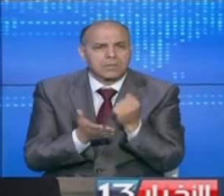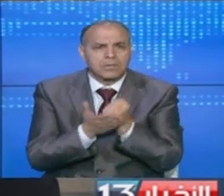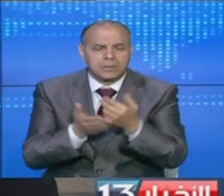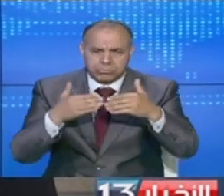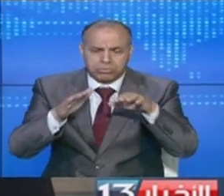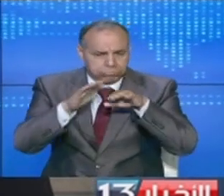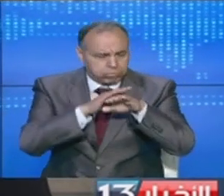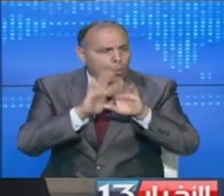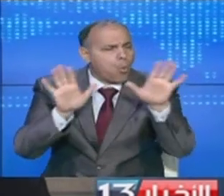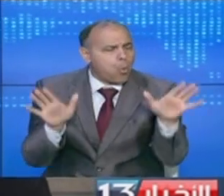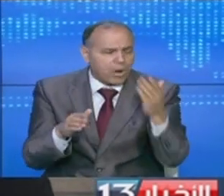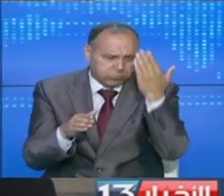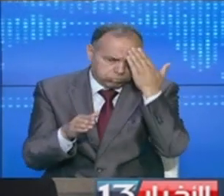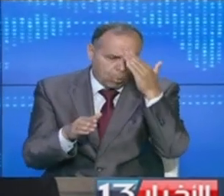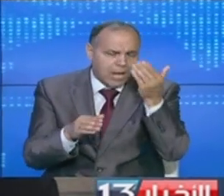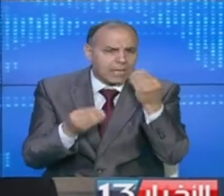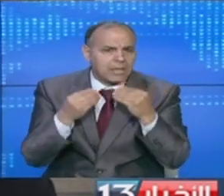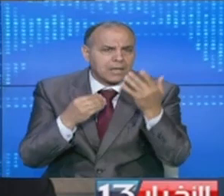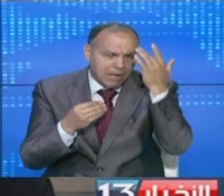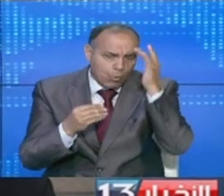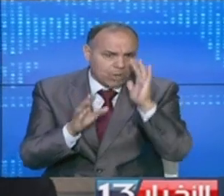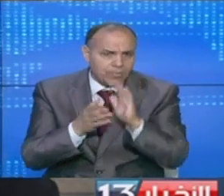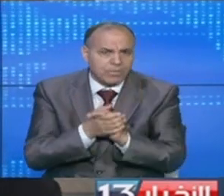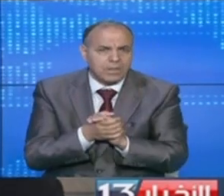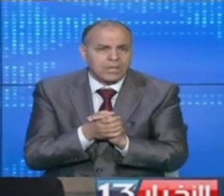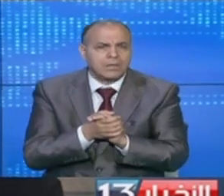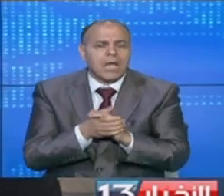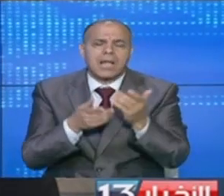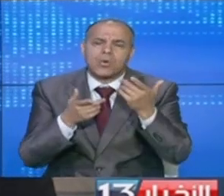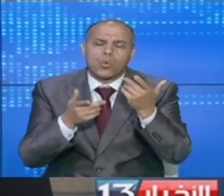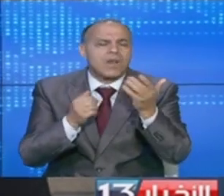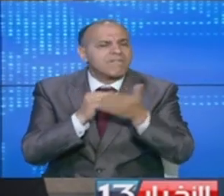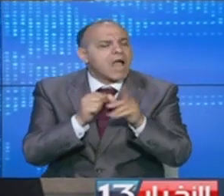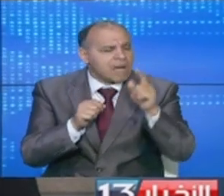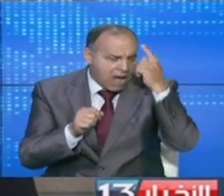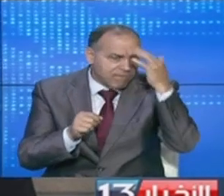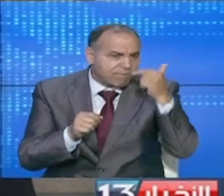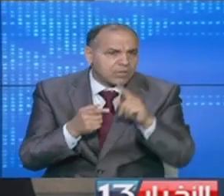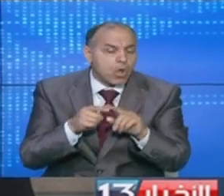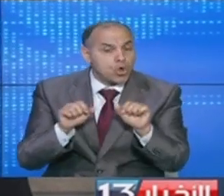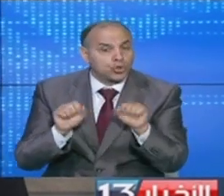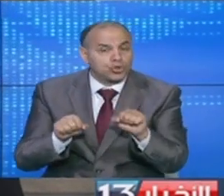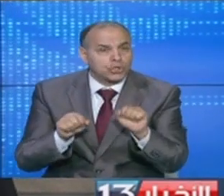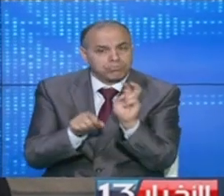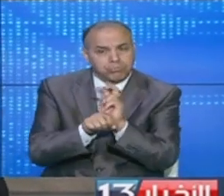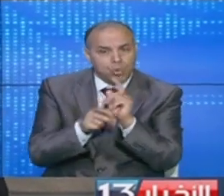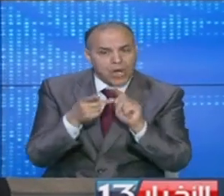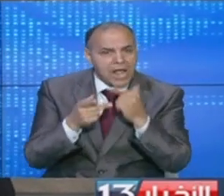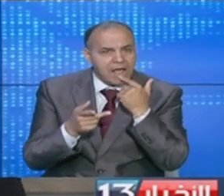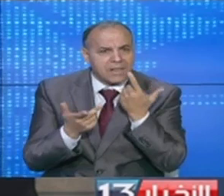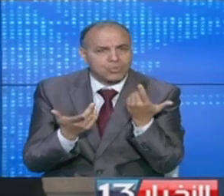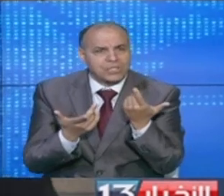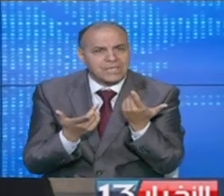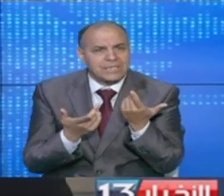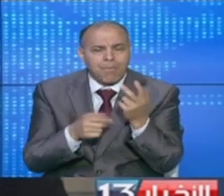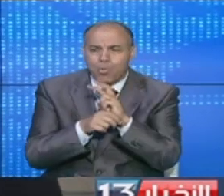المخازن حتى يكون عندنا تقفل الاثر في كل المنتوجات الفلاحيه ونستطيع ان نراقبها دون ان التسجيل